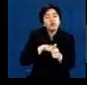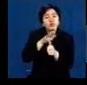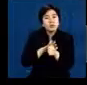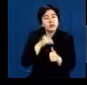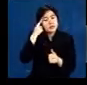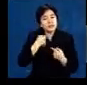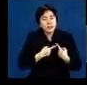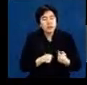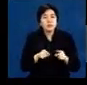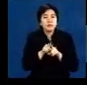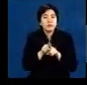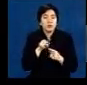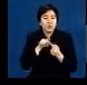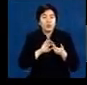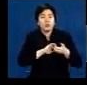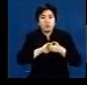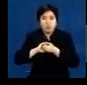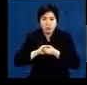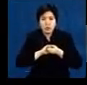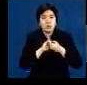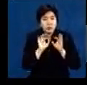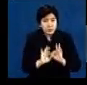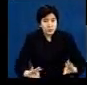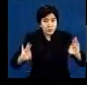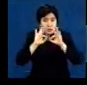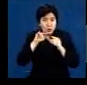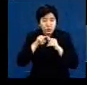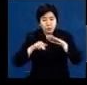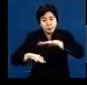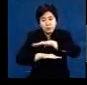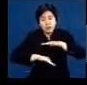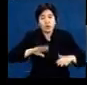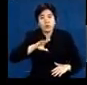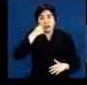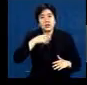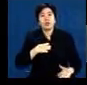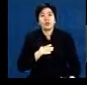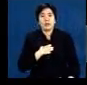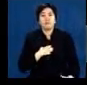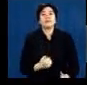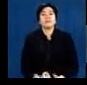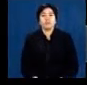เป็นพื้นฐานสำคัญของความปรองดองที่ประชาชนคนไทยต้องการค่ะขอบคุณค่ะ